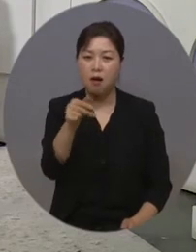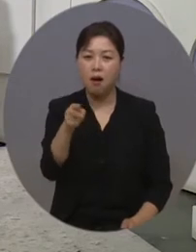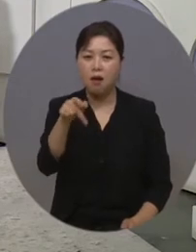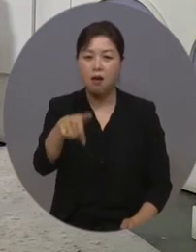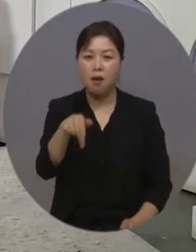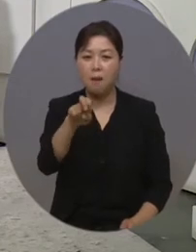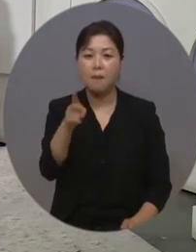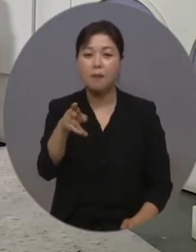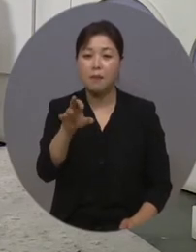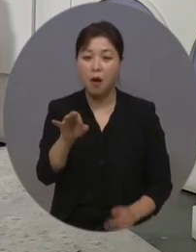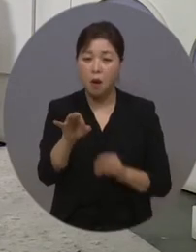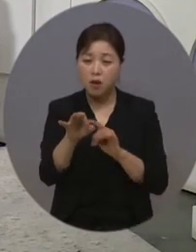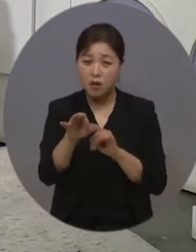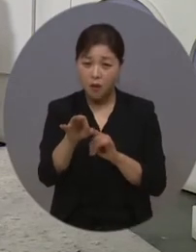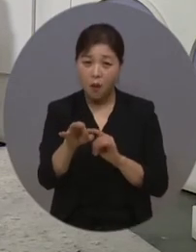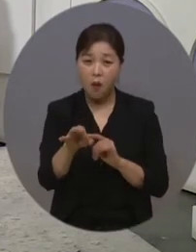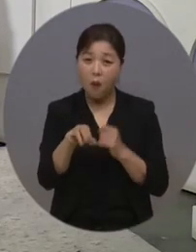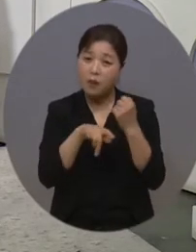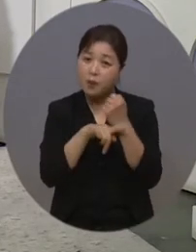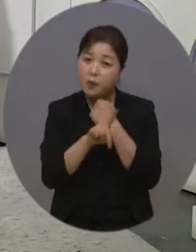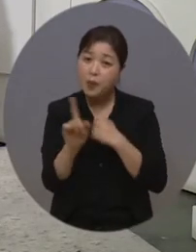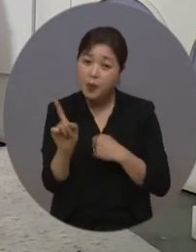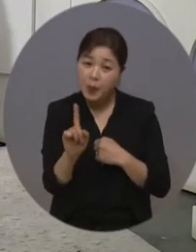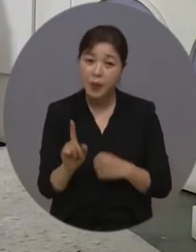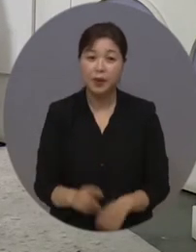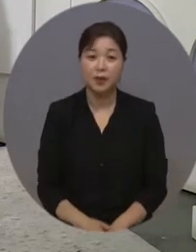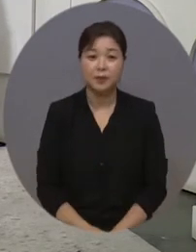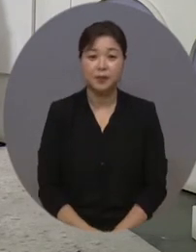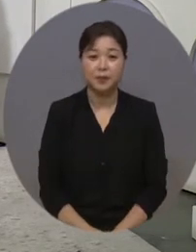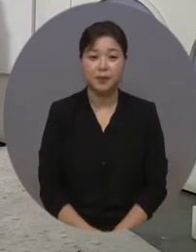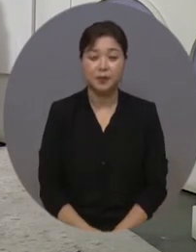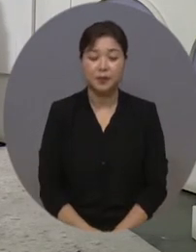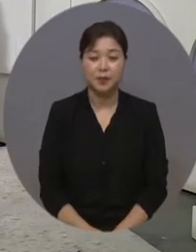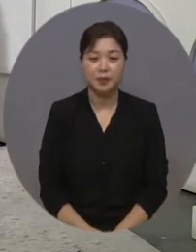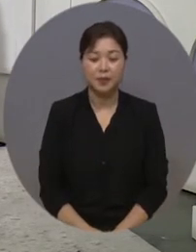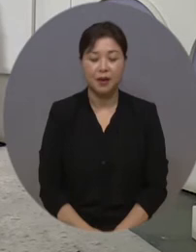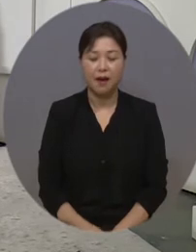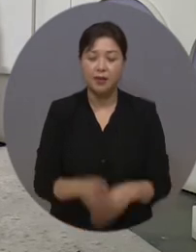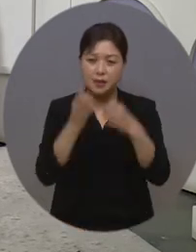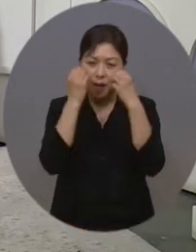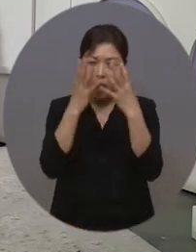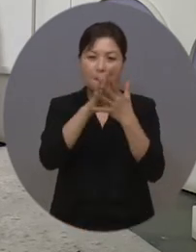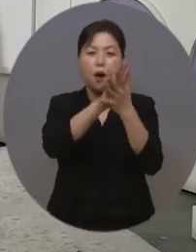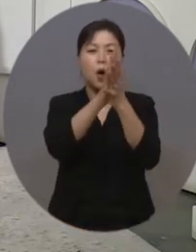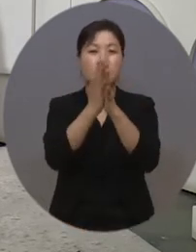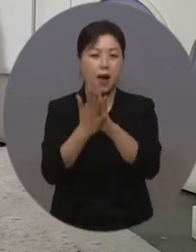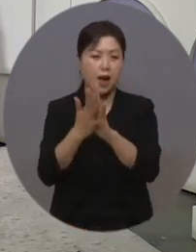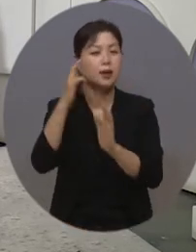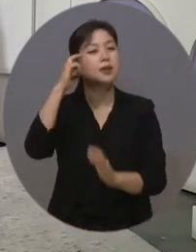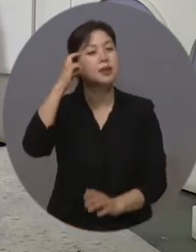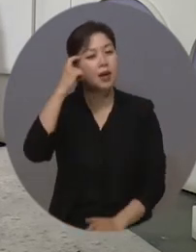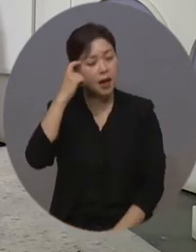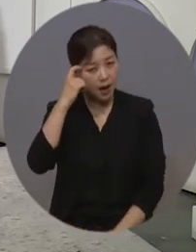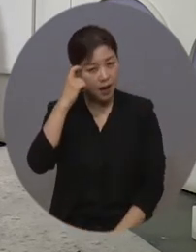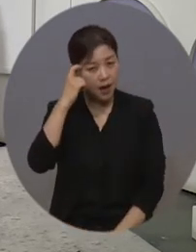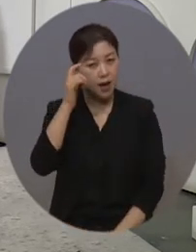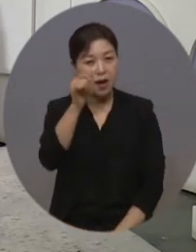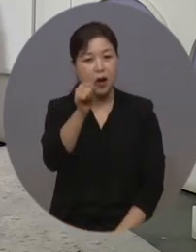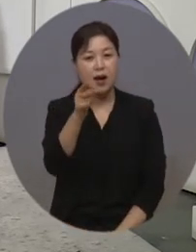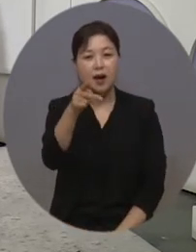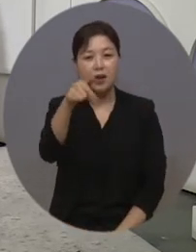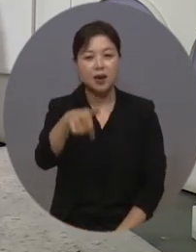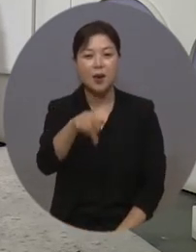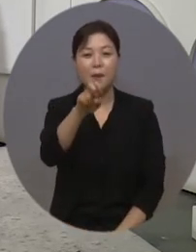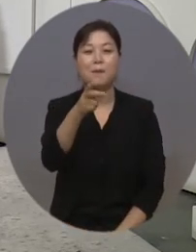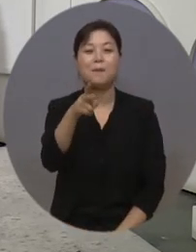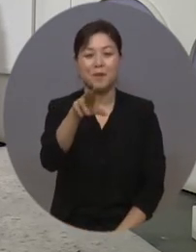혁명이라고 말씀하시는지. 예. 그러니까 좀 혁명적인 생각을 가져야 되겠다. 뭐 그런 뜻으로 제가 책장을